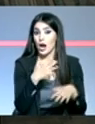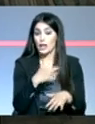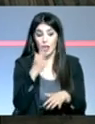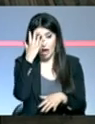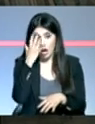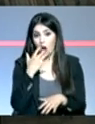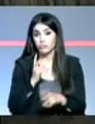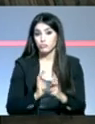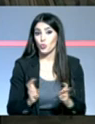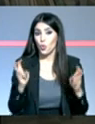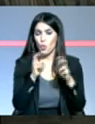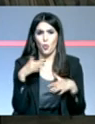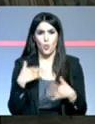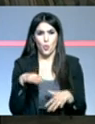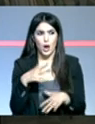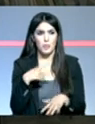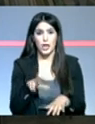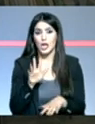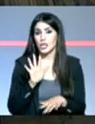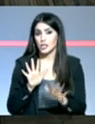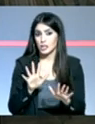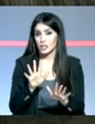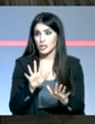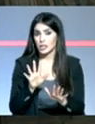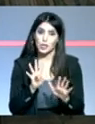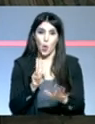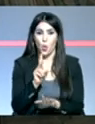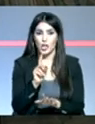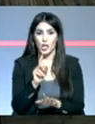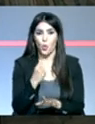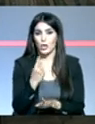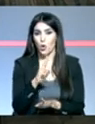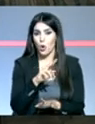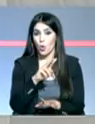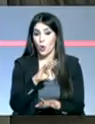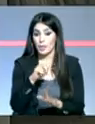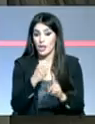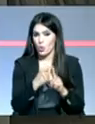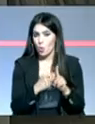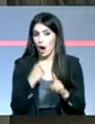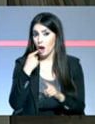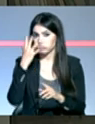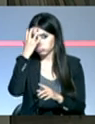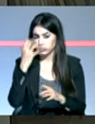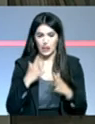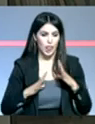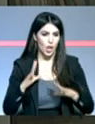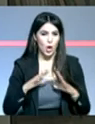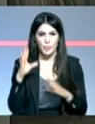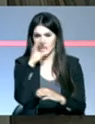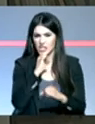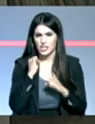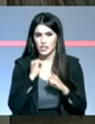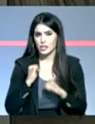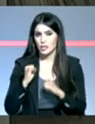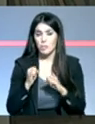الحرارة، ارتفاع الحرارة بصفة كبيرة ما بين 39 و 41 درجة، إرهاق مفرط، ثم نسبة كبيرة تخلط